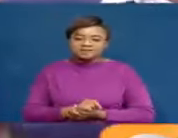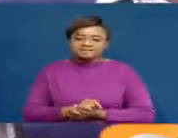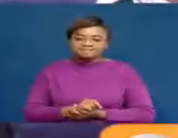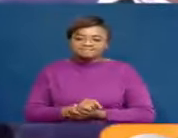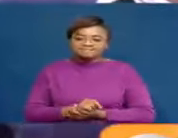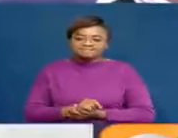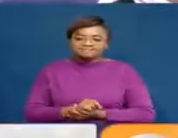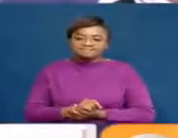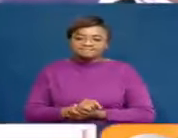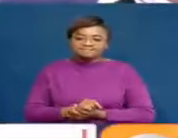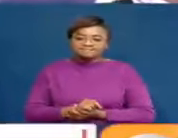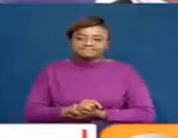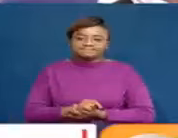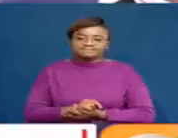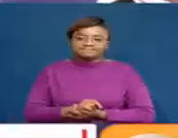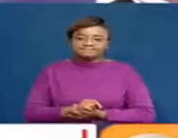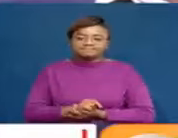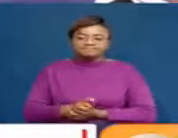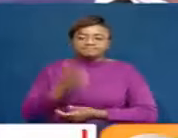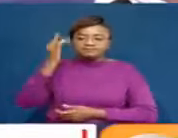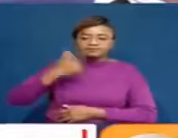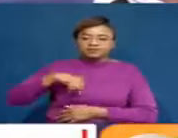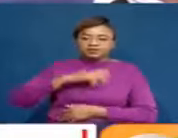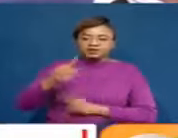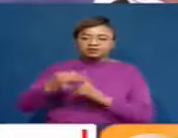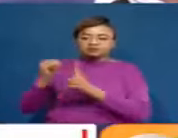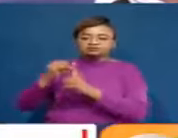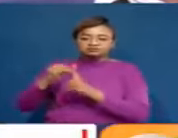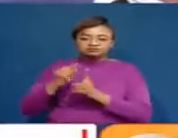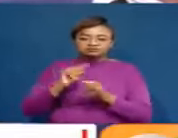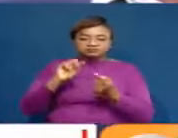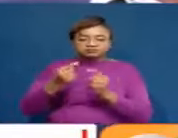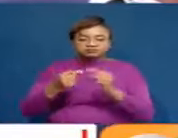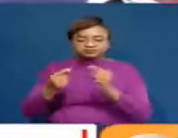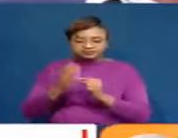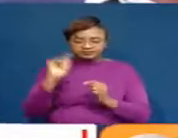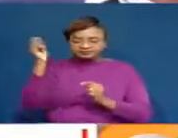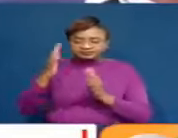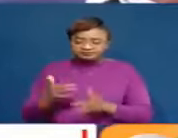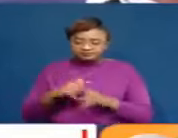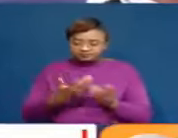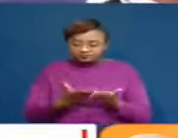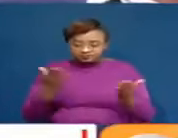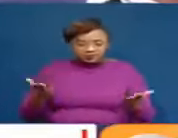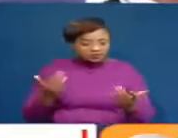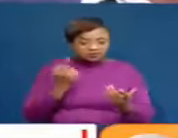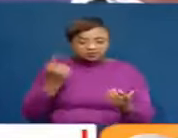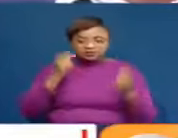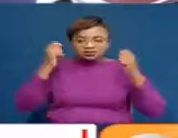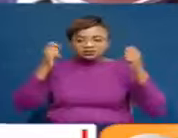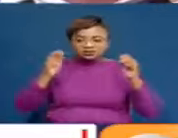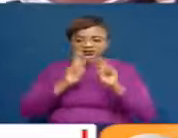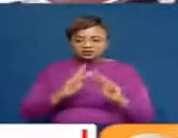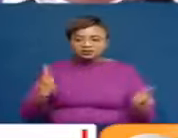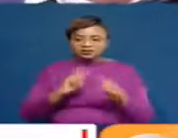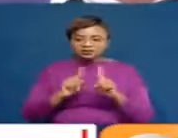Kenya na kuwaumiza vile kama wanafanya tu maandamano ya amani, kwa sababu hiyo ni haki yao kulingana na katiba. Lakini pia